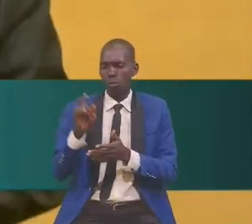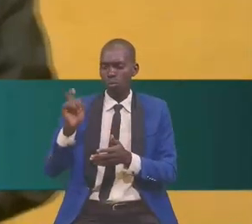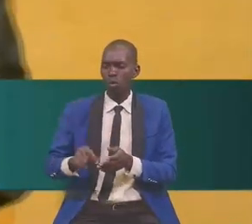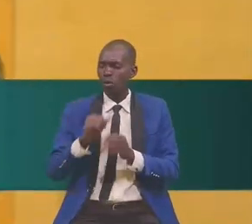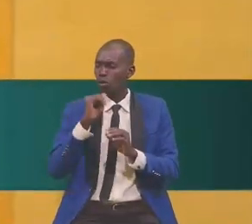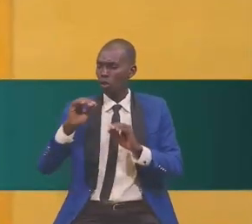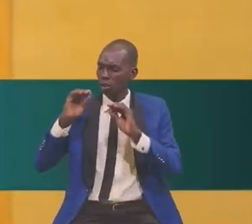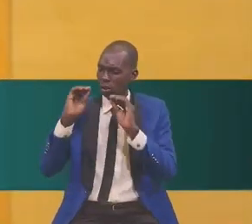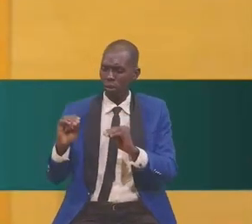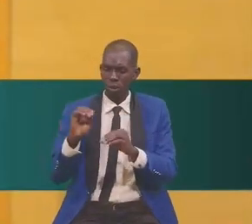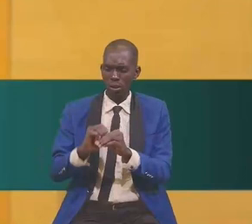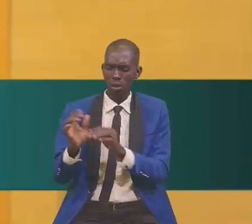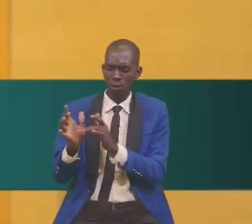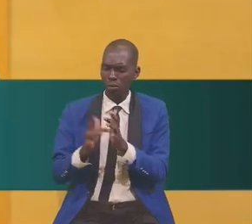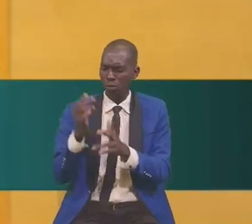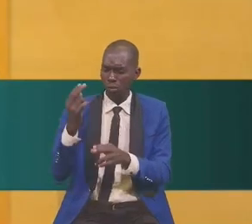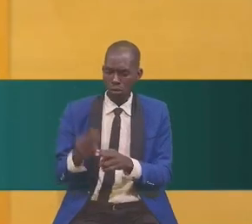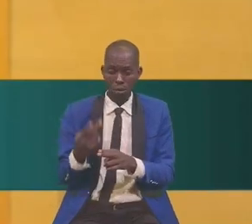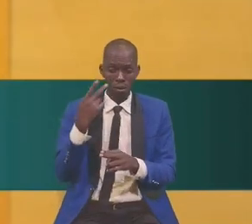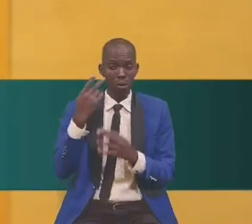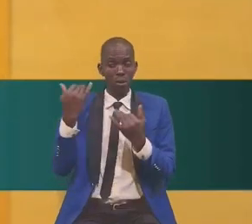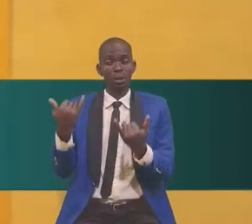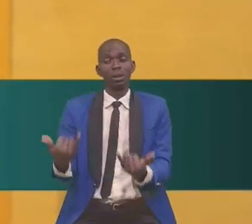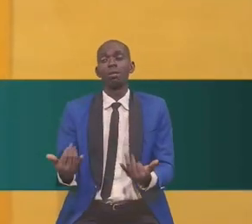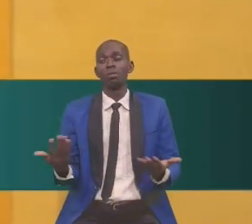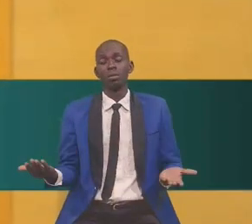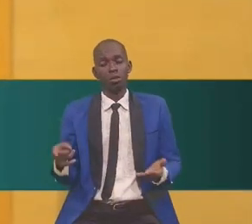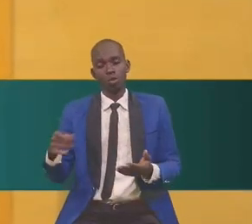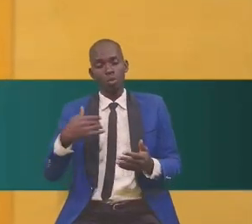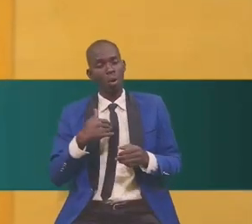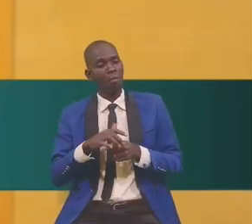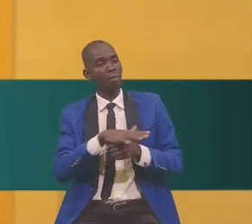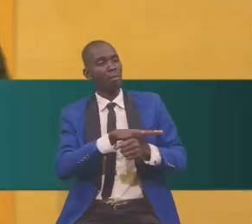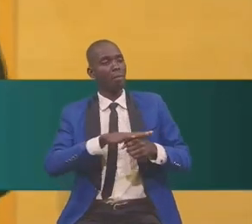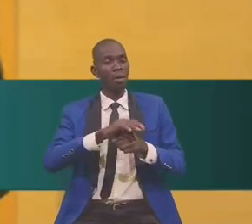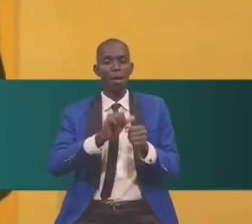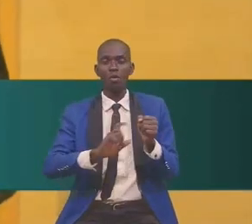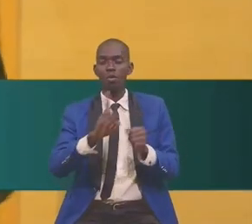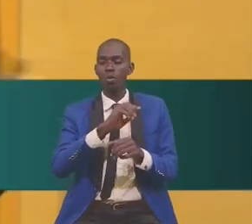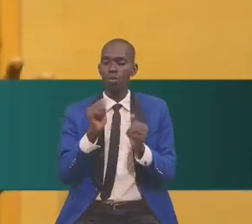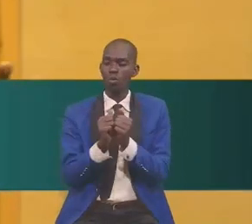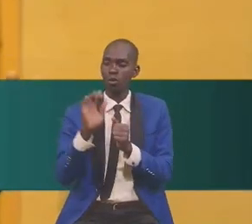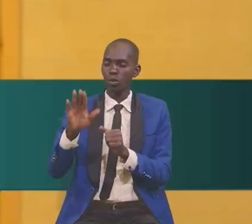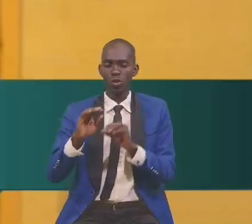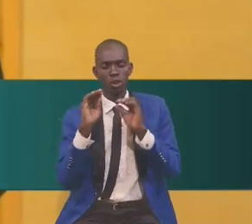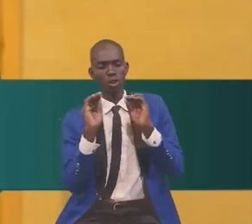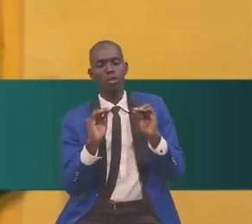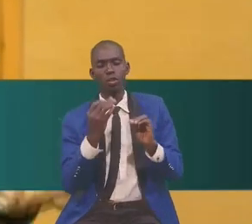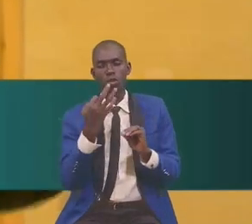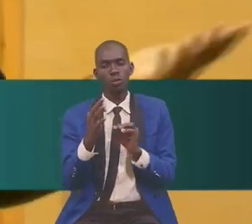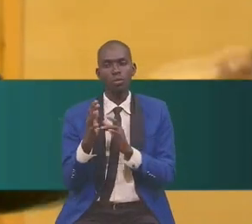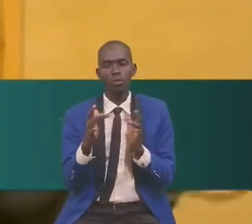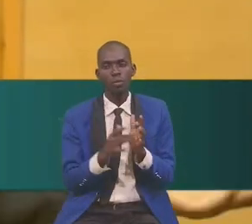voici, vous avez rempli Jérusalem de votre enseignement. Vous voyez, comprenez la doctrine de